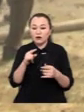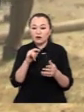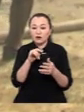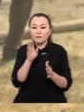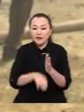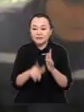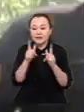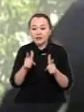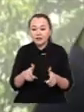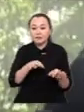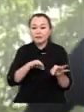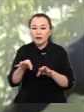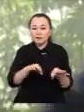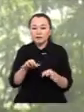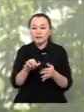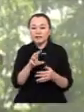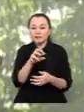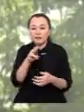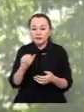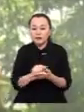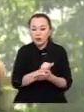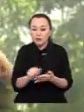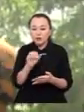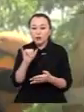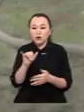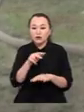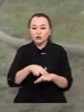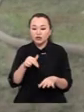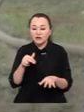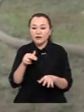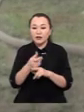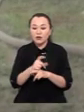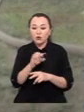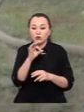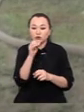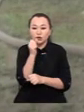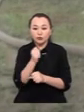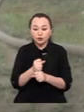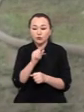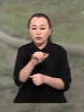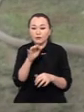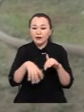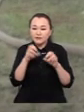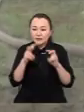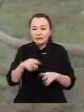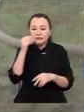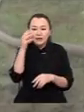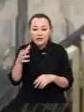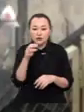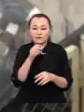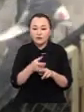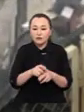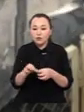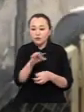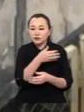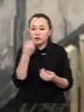без согласования проектно-сметной документации с уполномоченным органом, а сотрудники не имели профессиональных знаний в этой области.